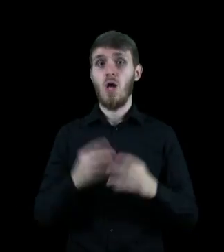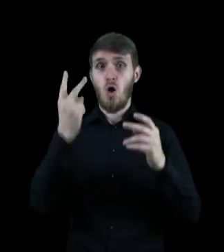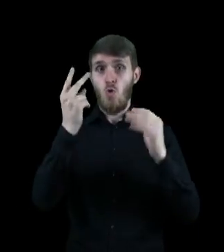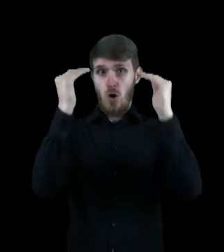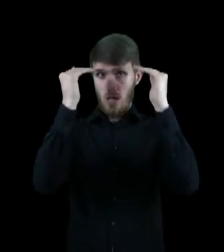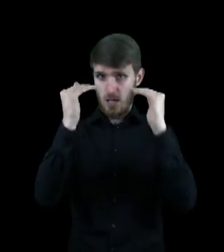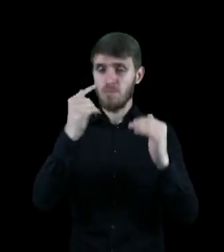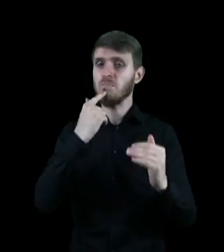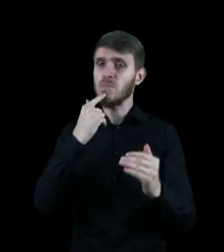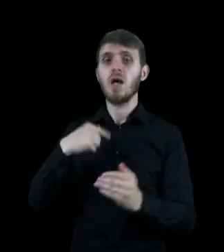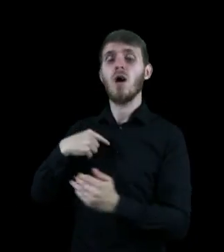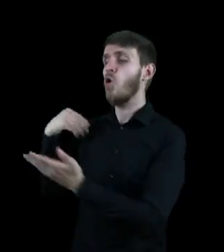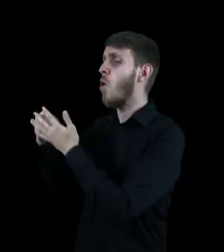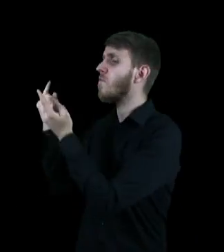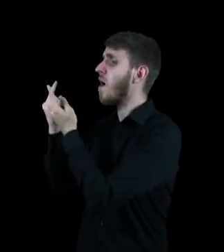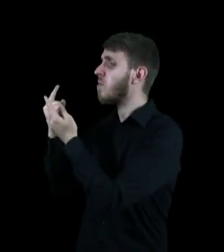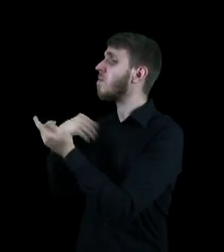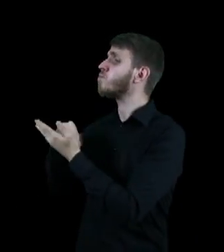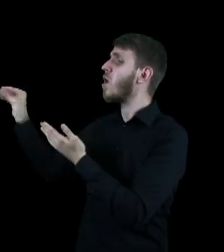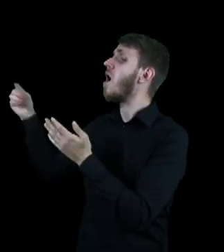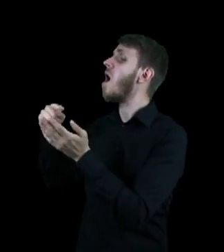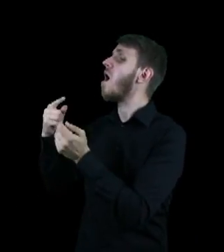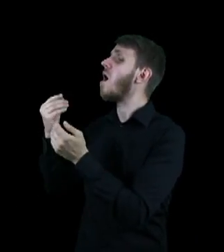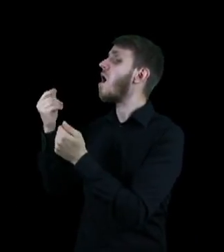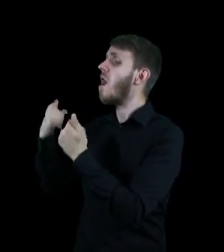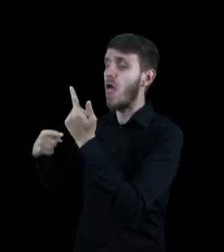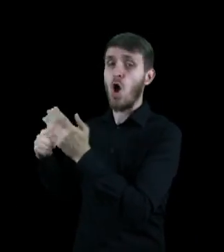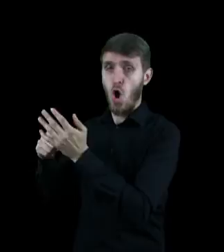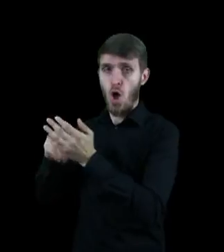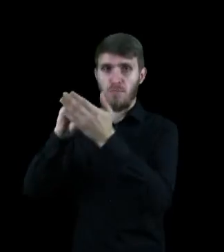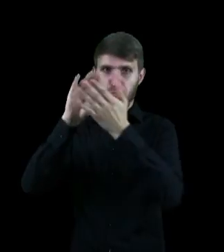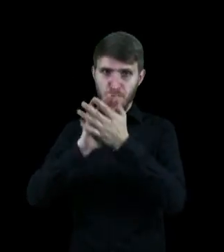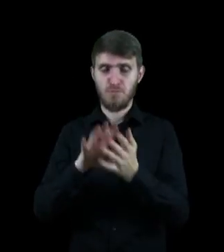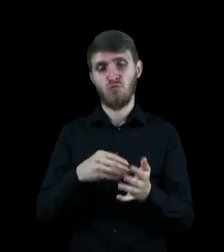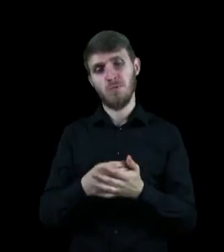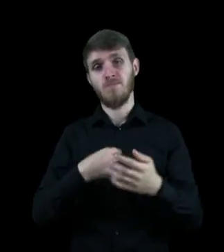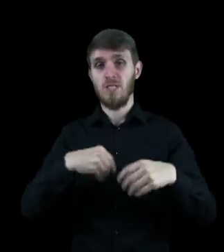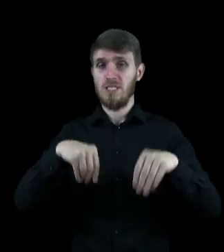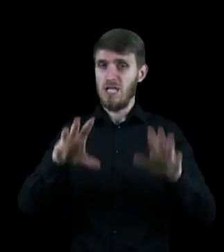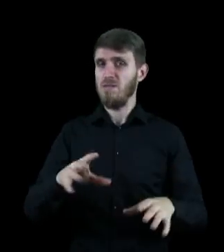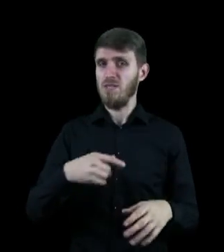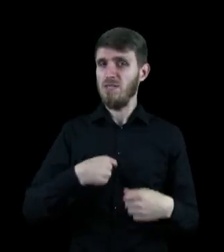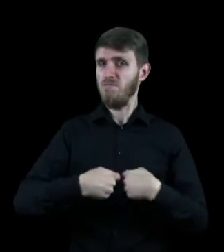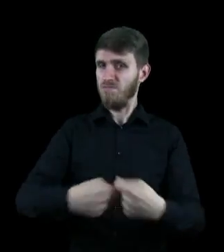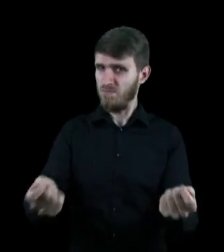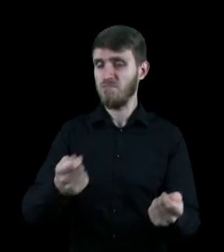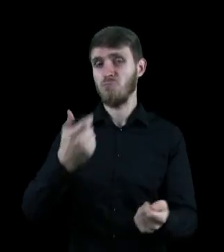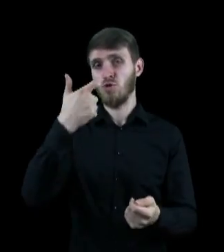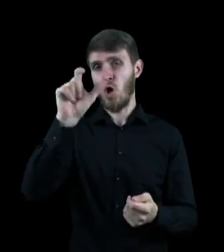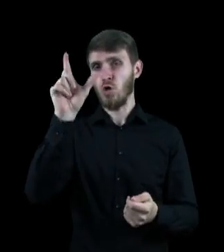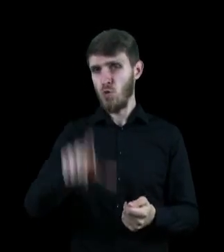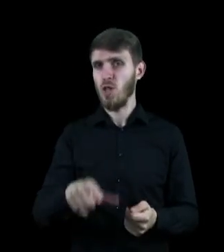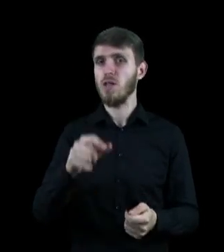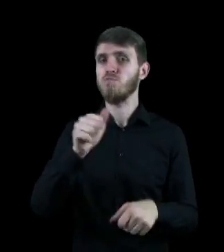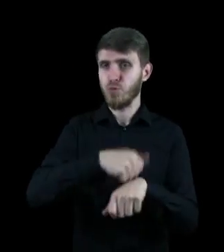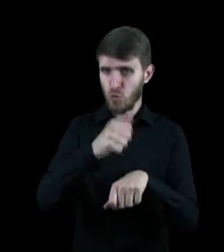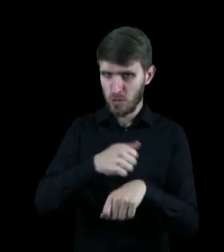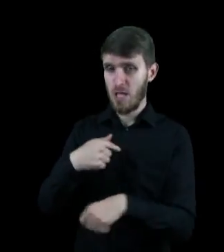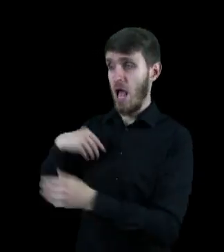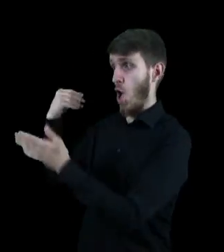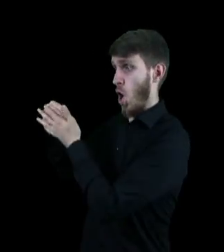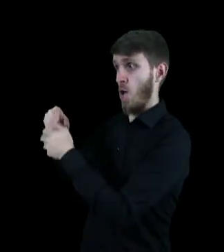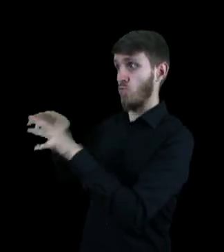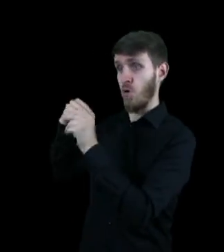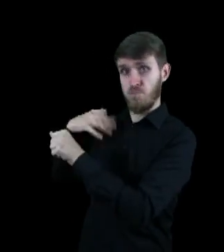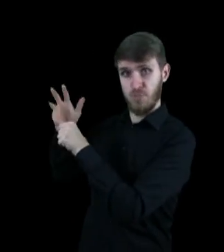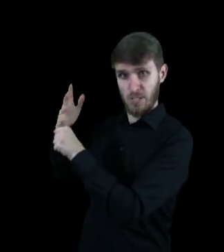znajdujący się w drugiej linii, to w naszym przypadku cena zakupu obuwia u producenta. Jeżeli sprzedajemy parę obuwia w cenie 100 zł, a koszt